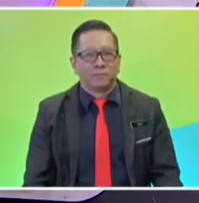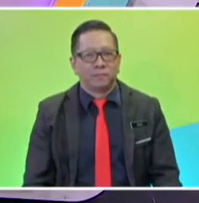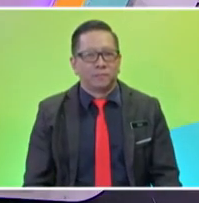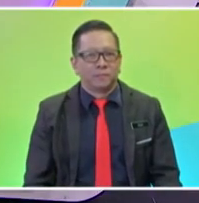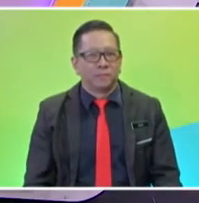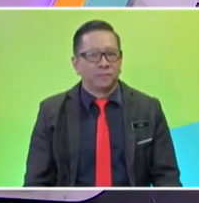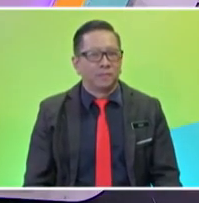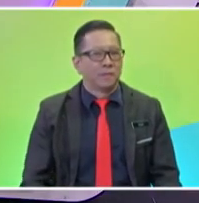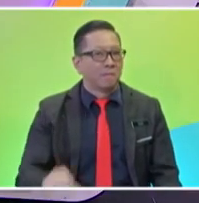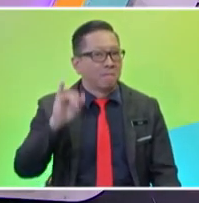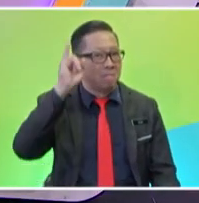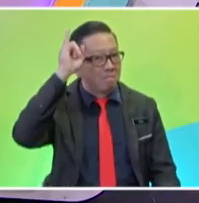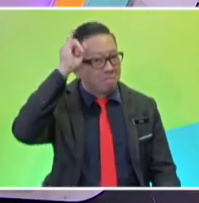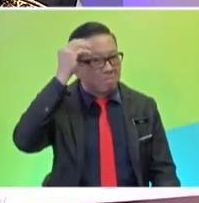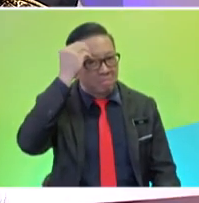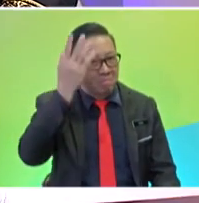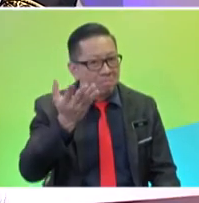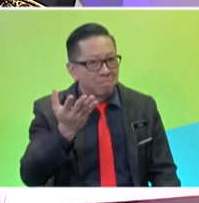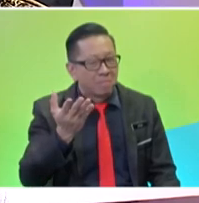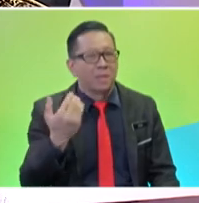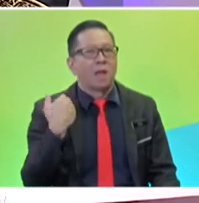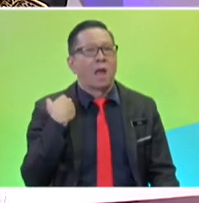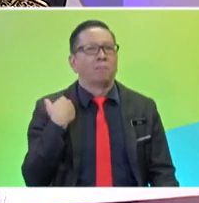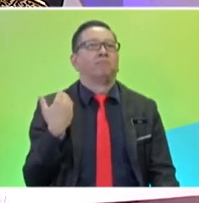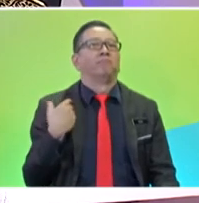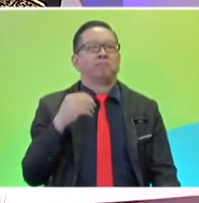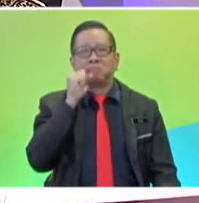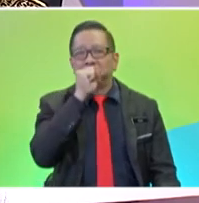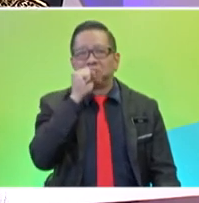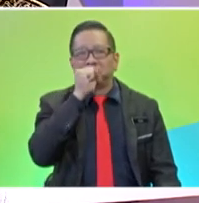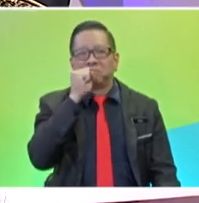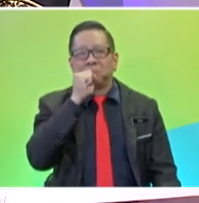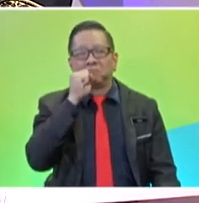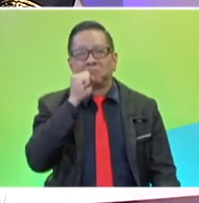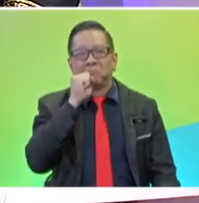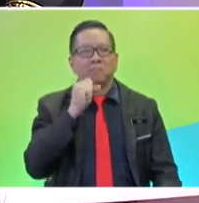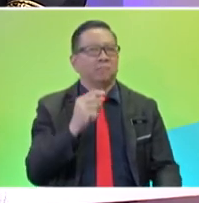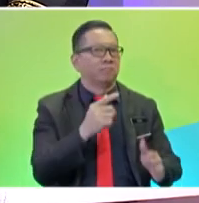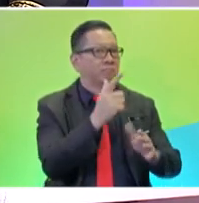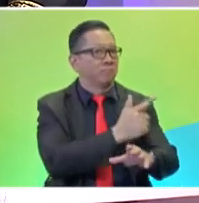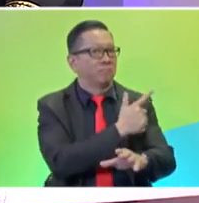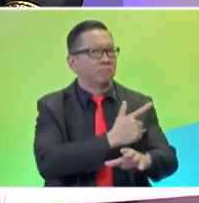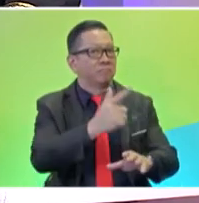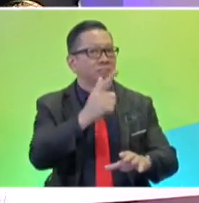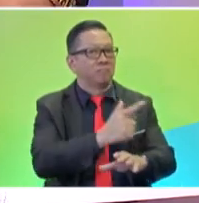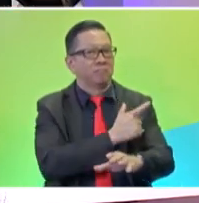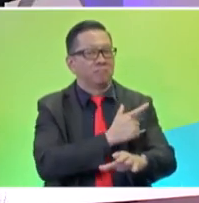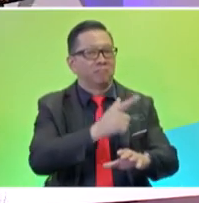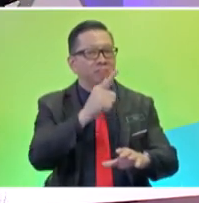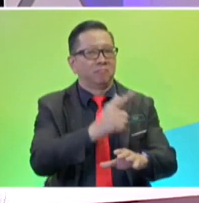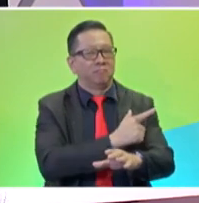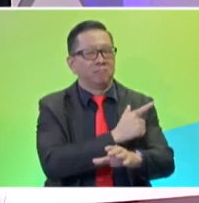untuk pengetahuan Saya pernah menyanyikan lagu Gemilang ini di dataran Merdeka ketika